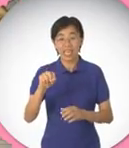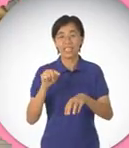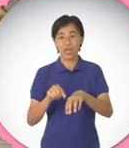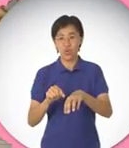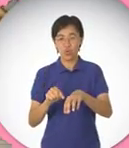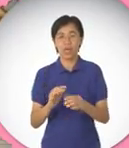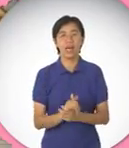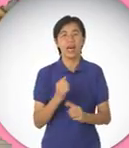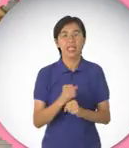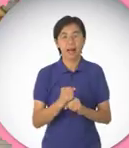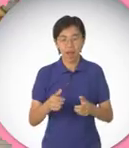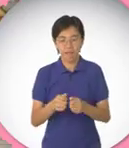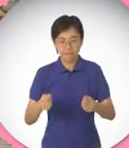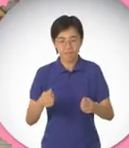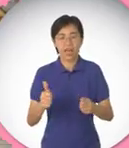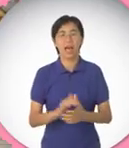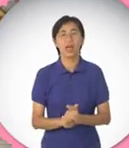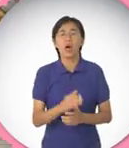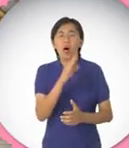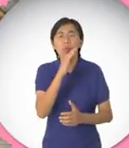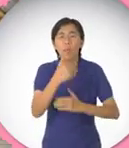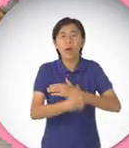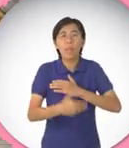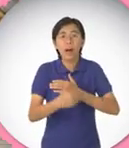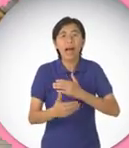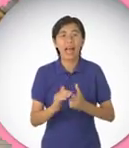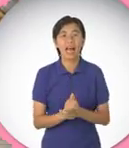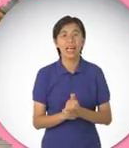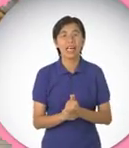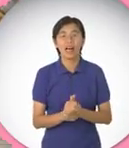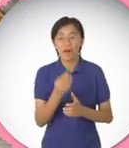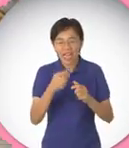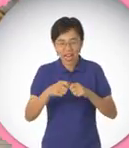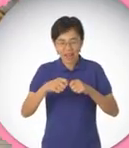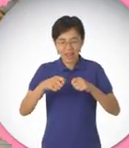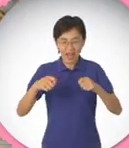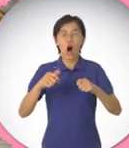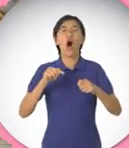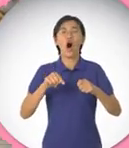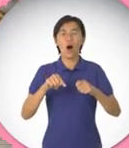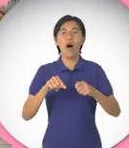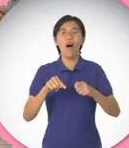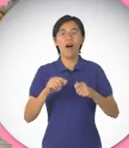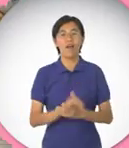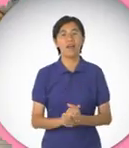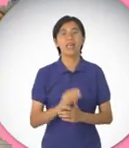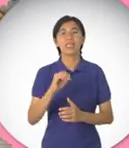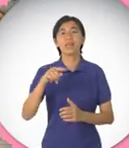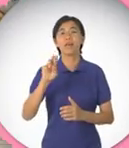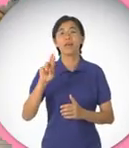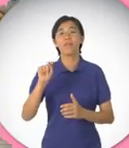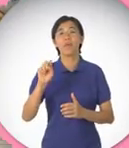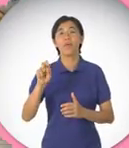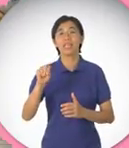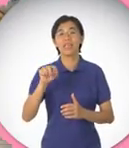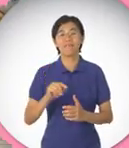แผ่นฟิล์มได้เวลาที่เราทานขนมปังเราฉีกขนมปังออกมามันยืดเป็นสายได้นั่นแหละค่ะคือการทำงานกลูเตน ครับผมอันนี้คืออาจารย์จะตัดแบ่ง ใ